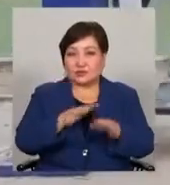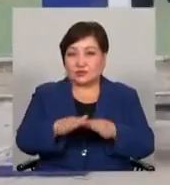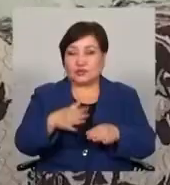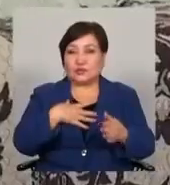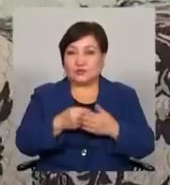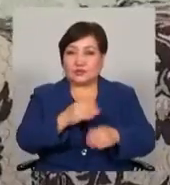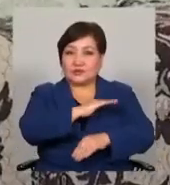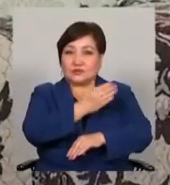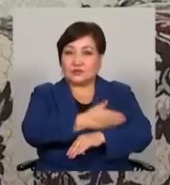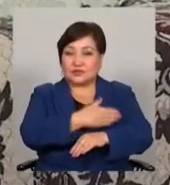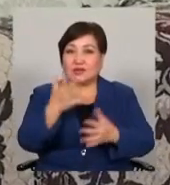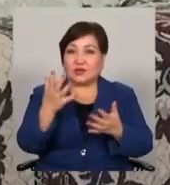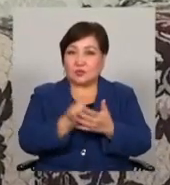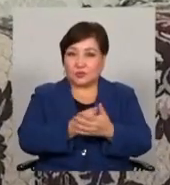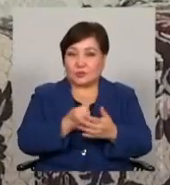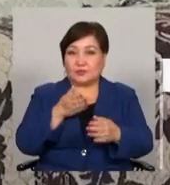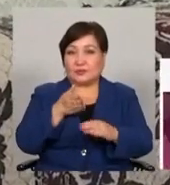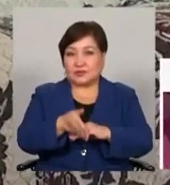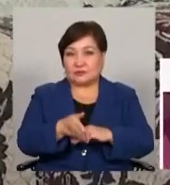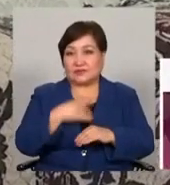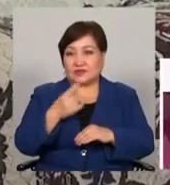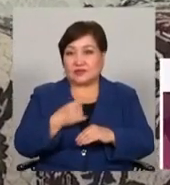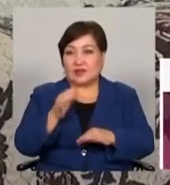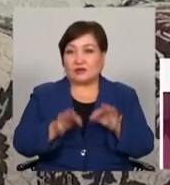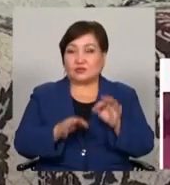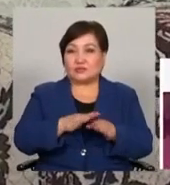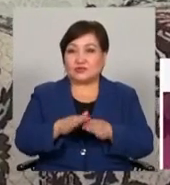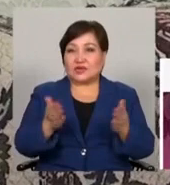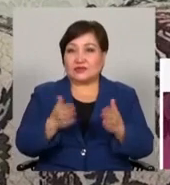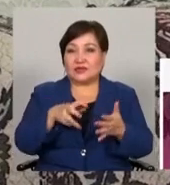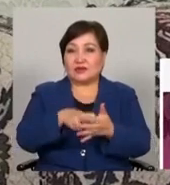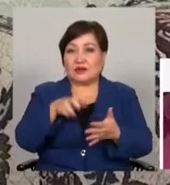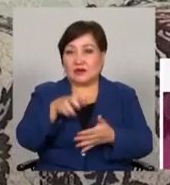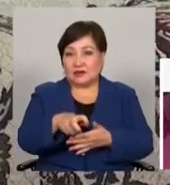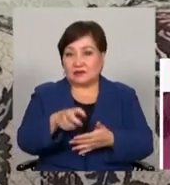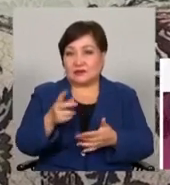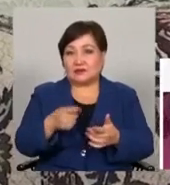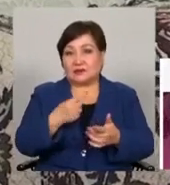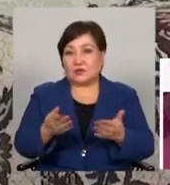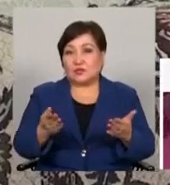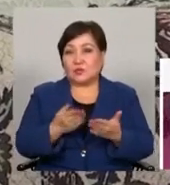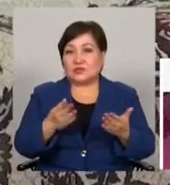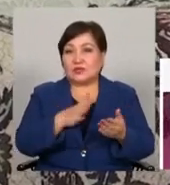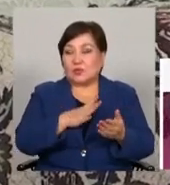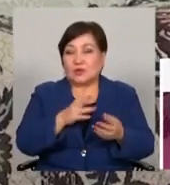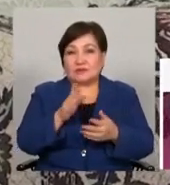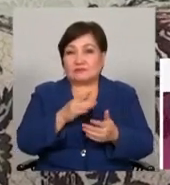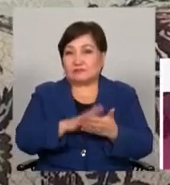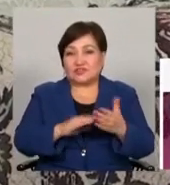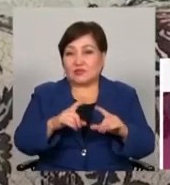отыр. Сот орындаушыма ешқандай хат болсын, міне осындай нем бар деп мәм шыққандай не